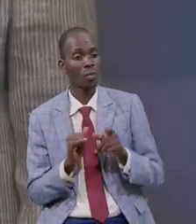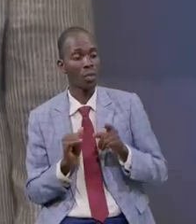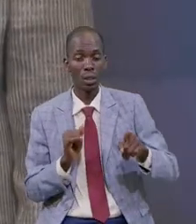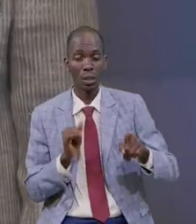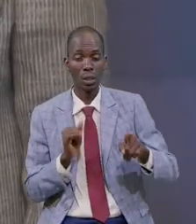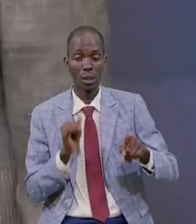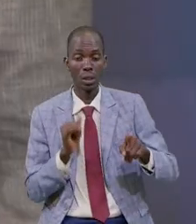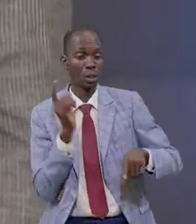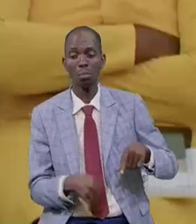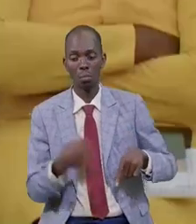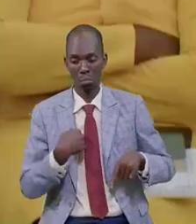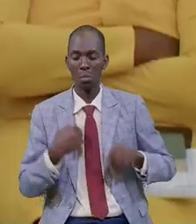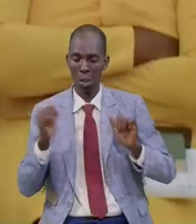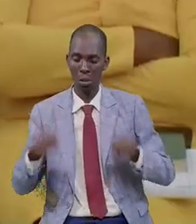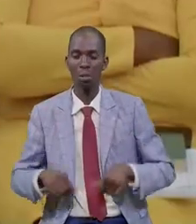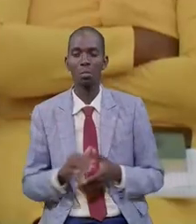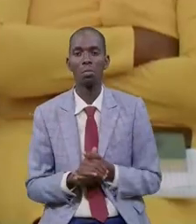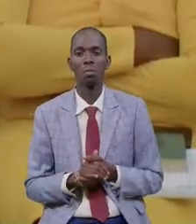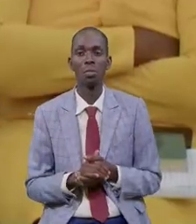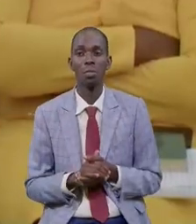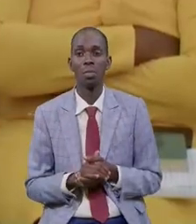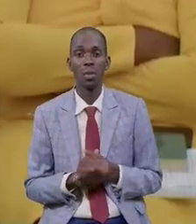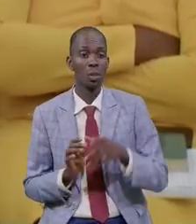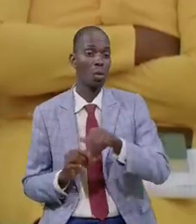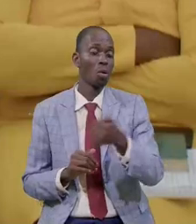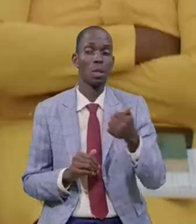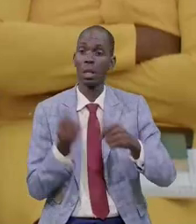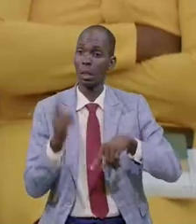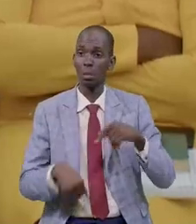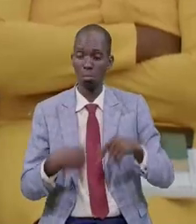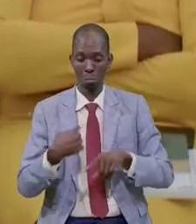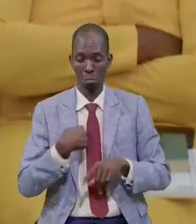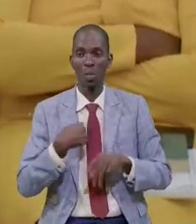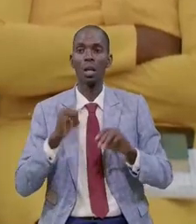peux pas mais je peux dis je peux